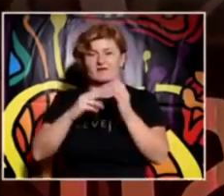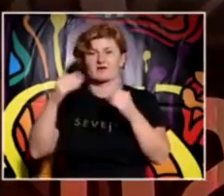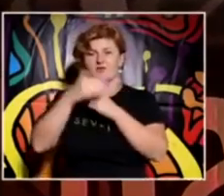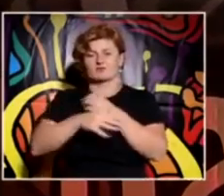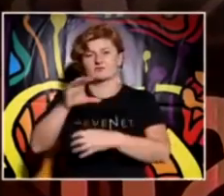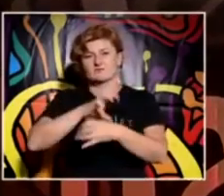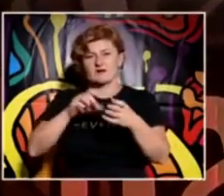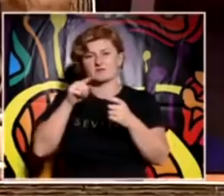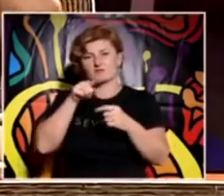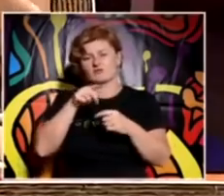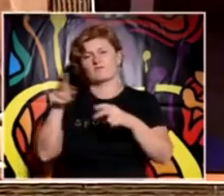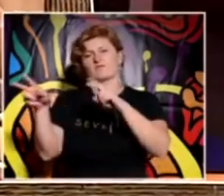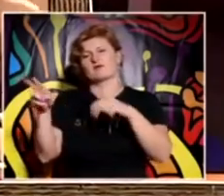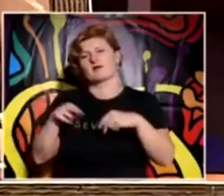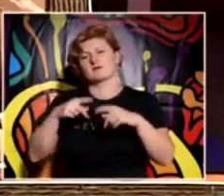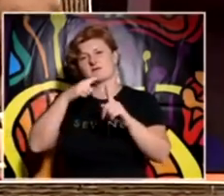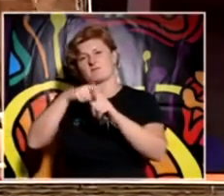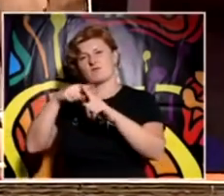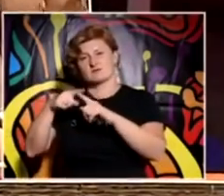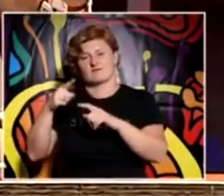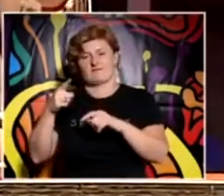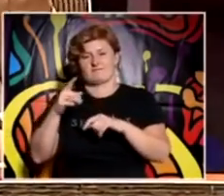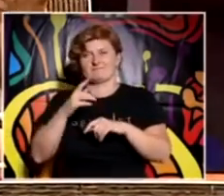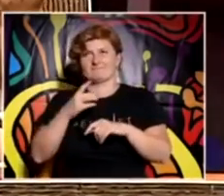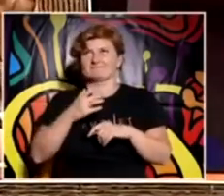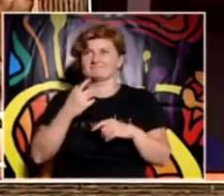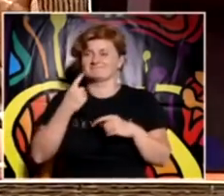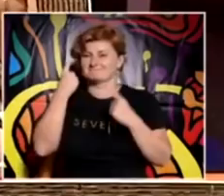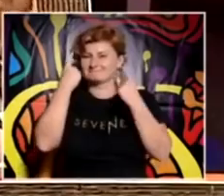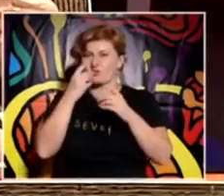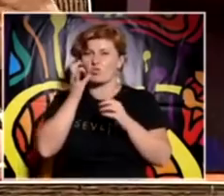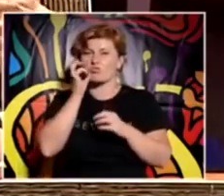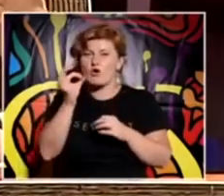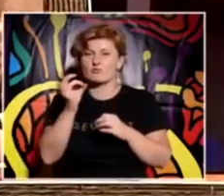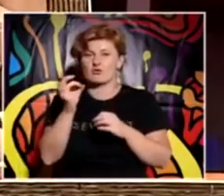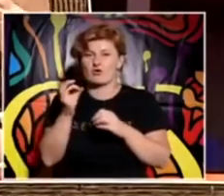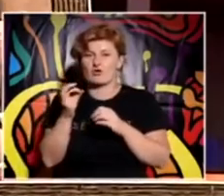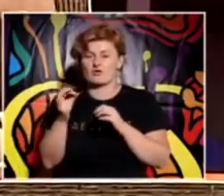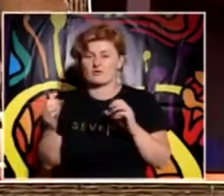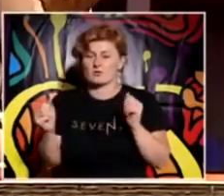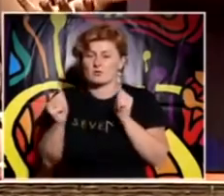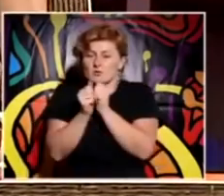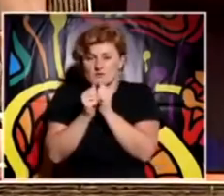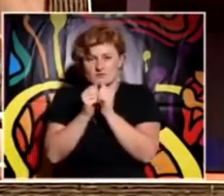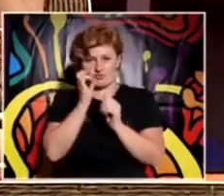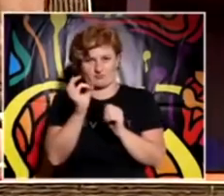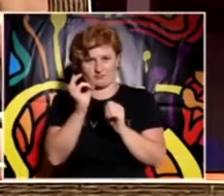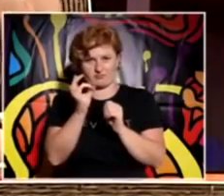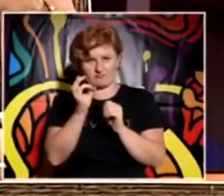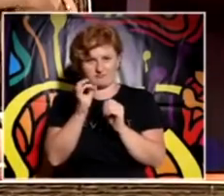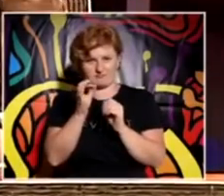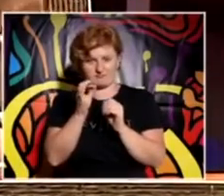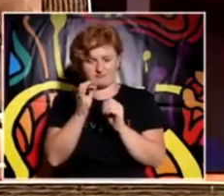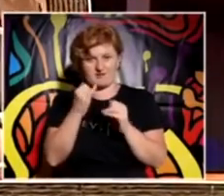wraca z pozytywnymi wrażeniami, że tak jakby dobro przyciąga dobro i też zauważyłam, że jeżeli my się otwieramy na